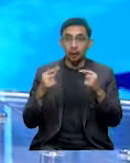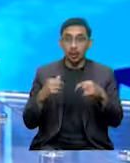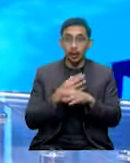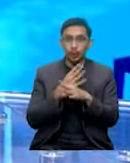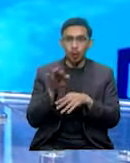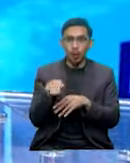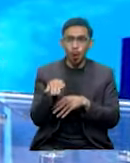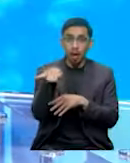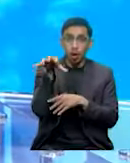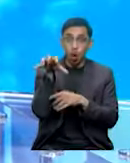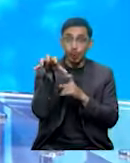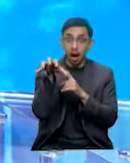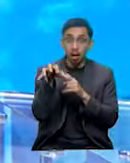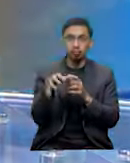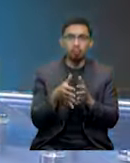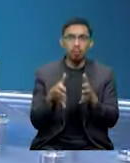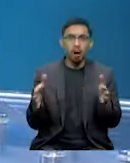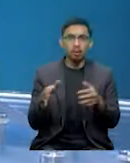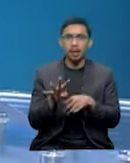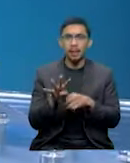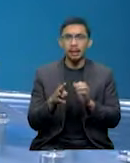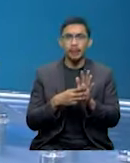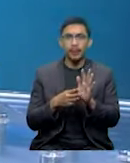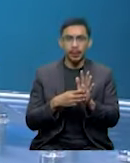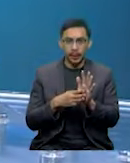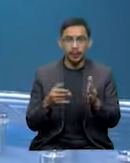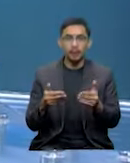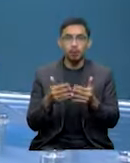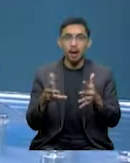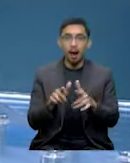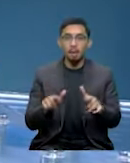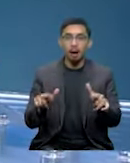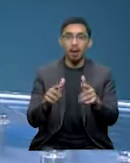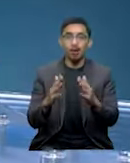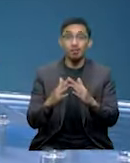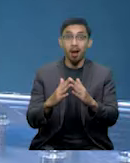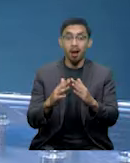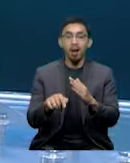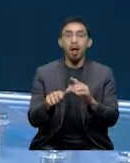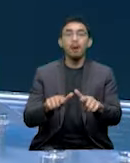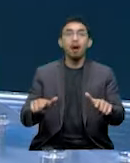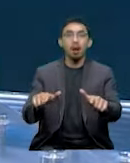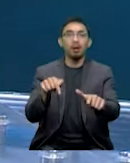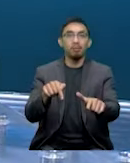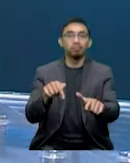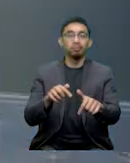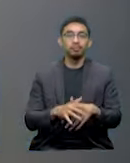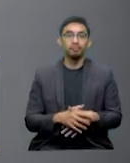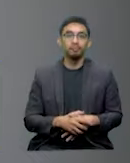Timur. Ular kobra berbisa sepanjang 4 meter juga ditemukan di halaman rumah.